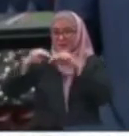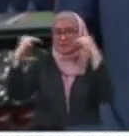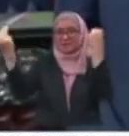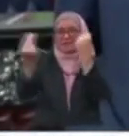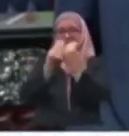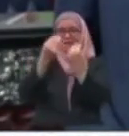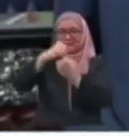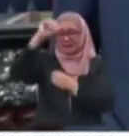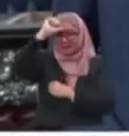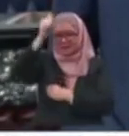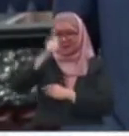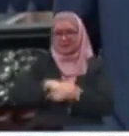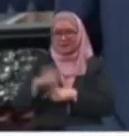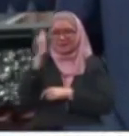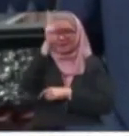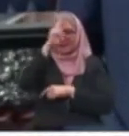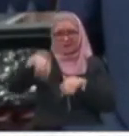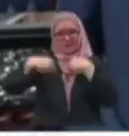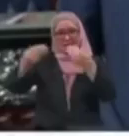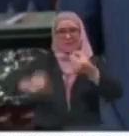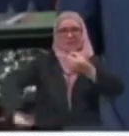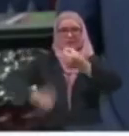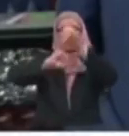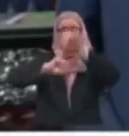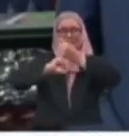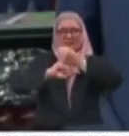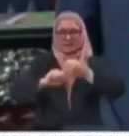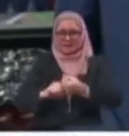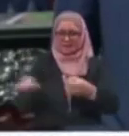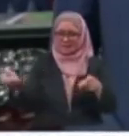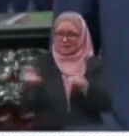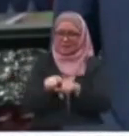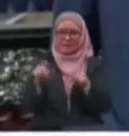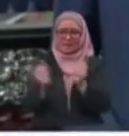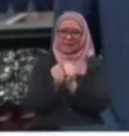sokongan kepada mereka dengan menyediakan program peningkatan kemahiran